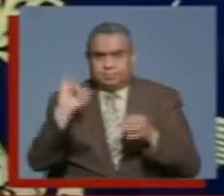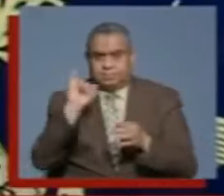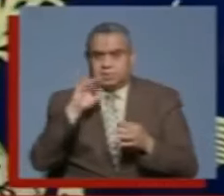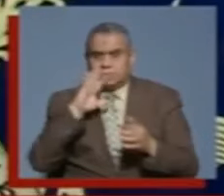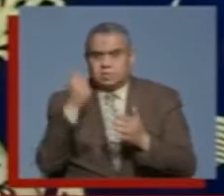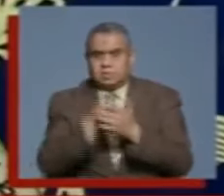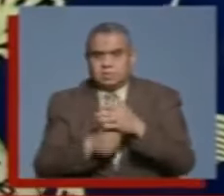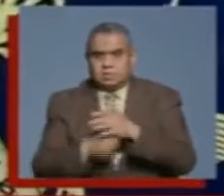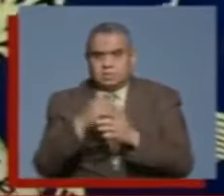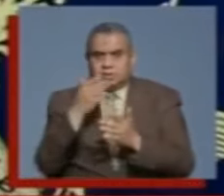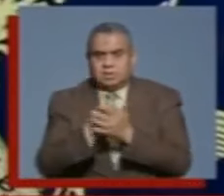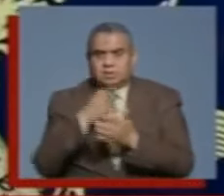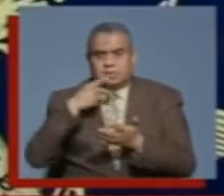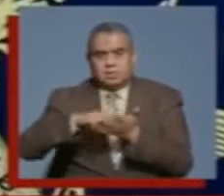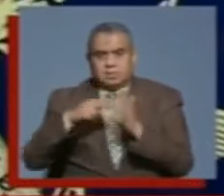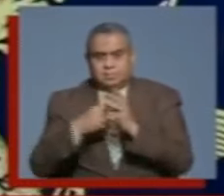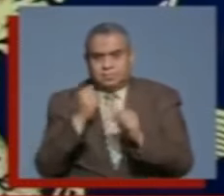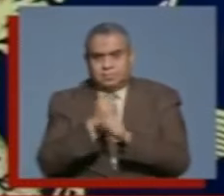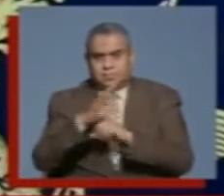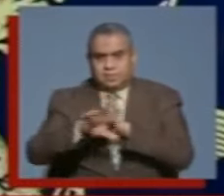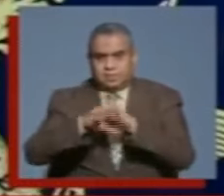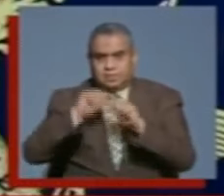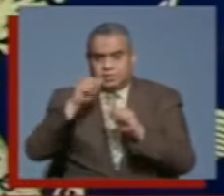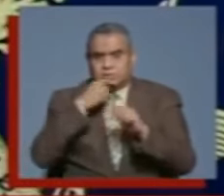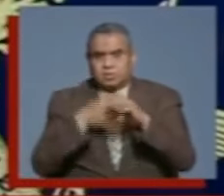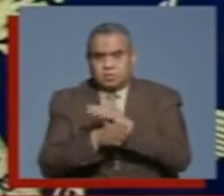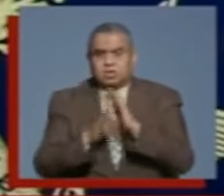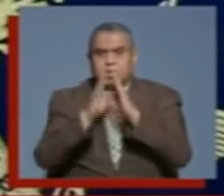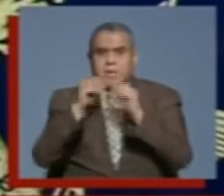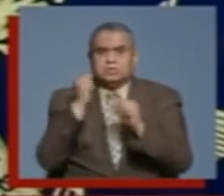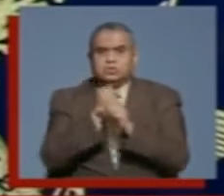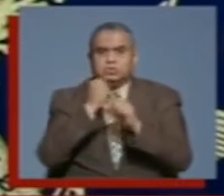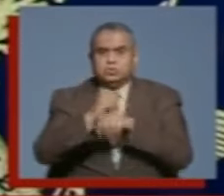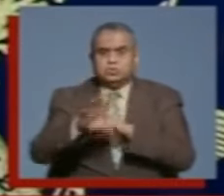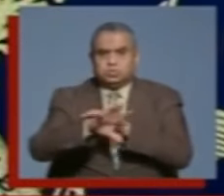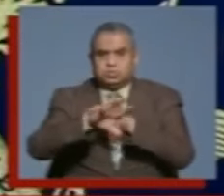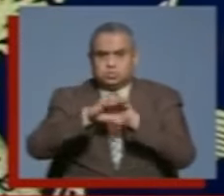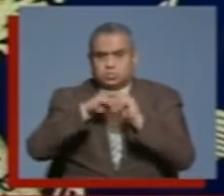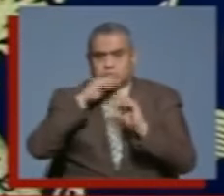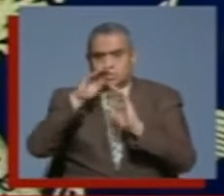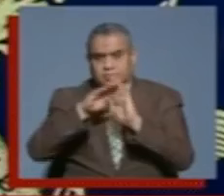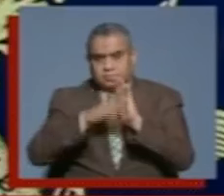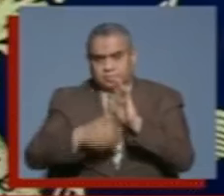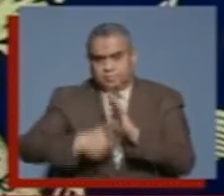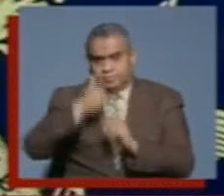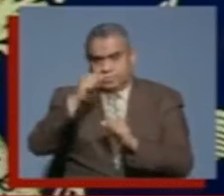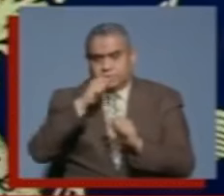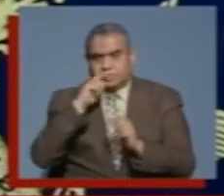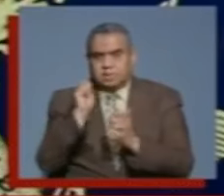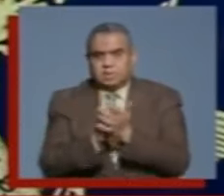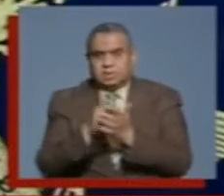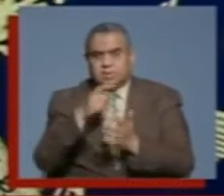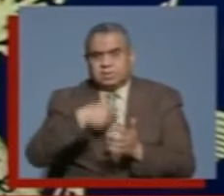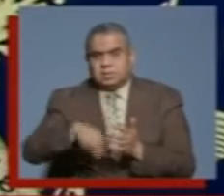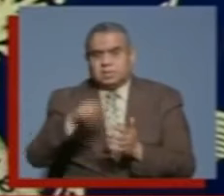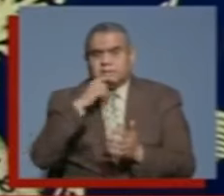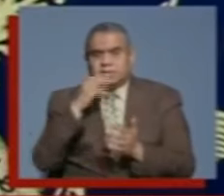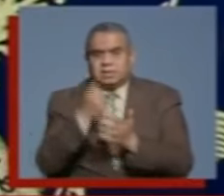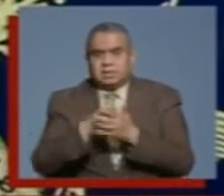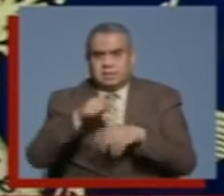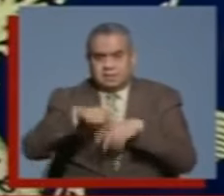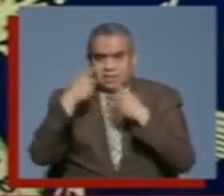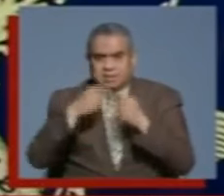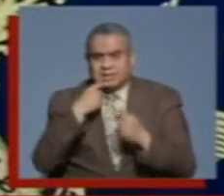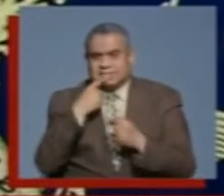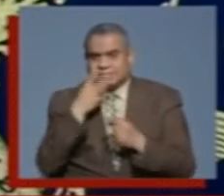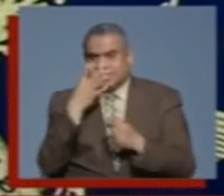خاص بالداخل بمصر وشؤونها، واحنا كنا خلال زي ما قلنا الاربع سنين الاخرين او اكتر